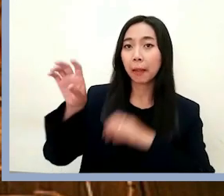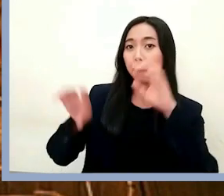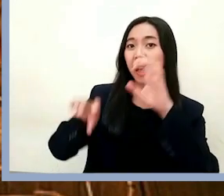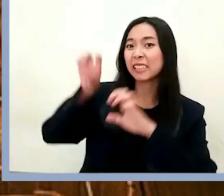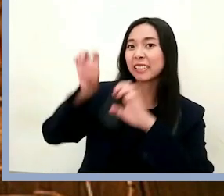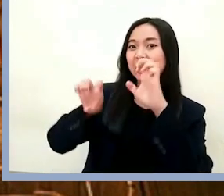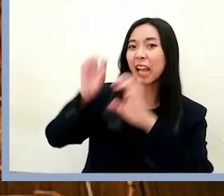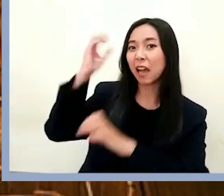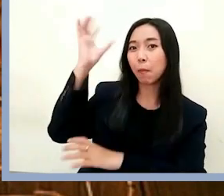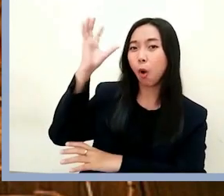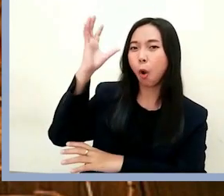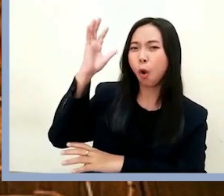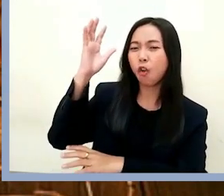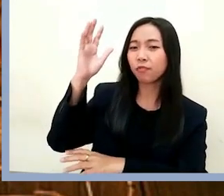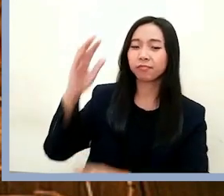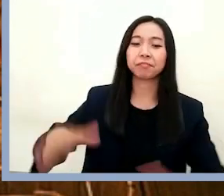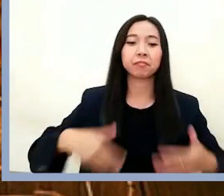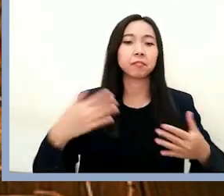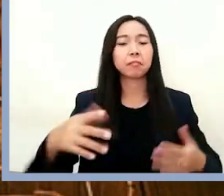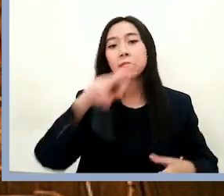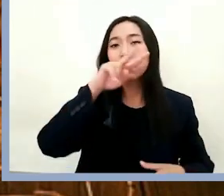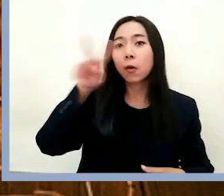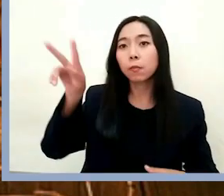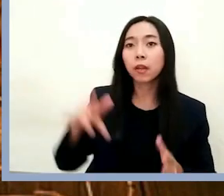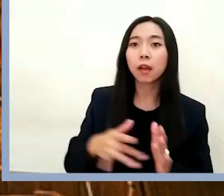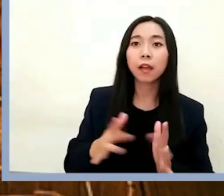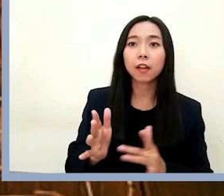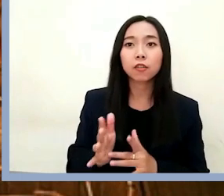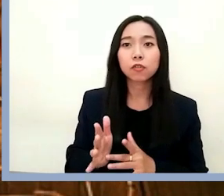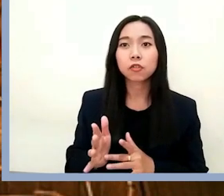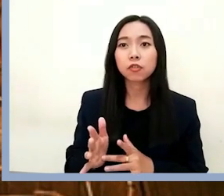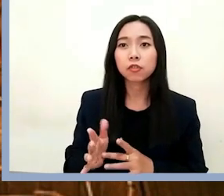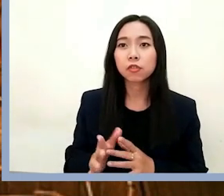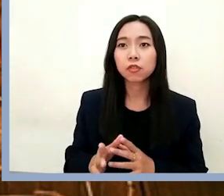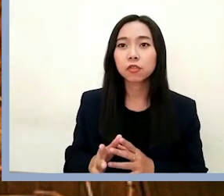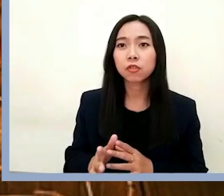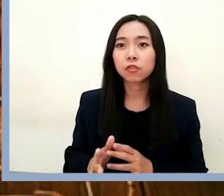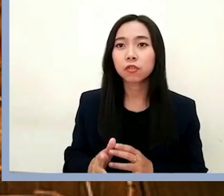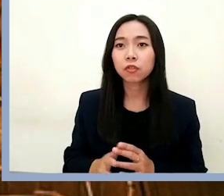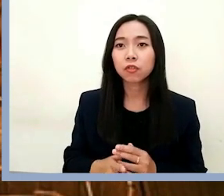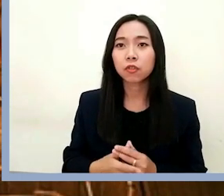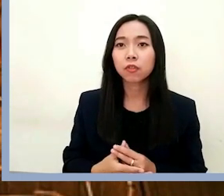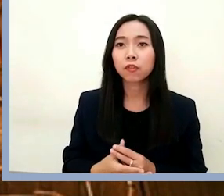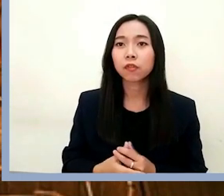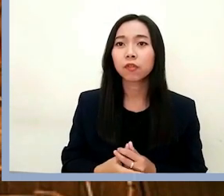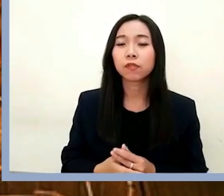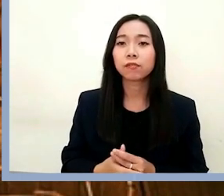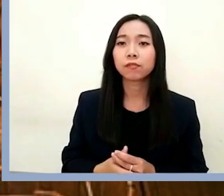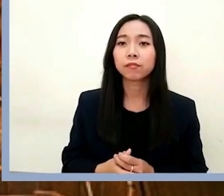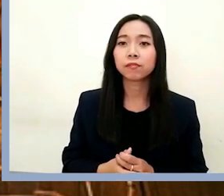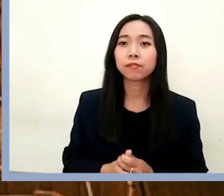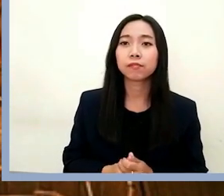karena ingin mengetahui diri Yesus lalu dia dicap sebagai seorang lintah darat hanya sebagai seorang